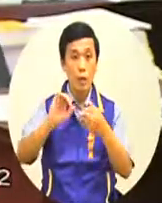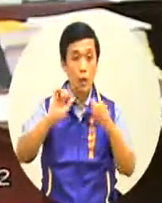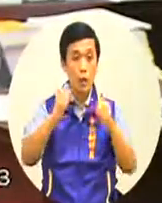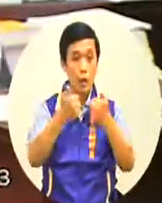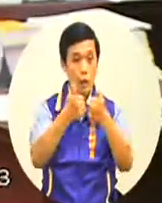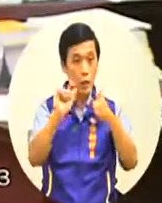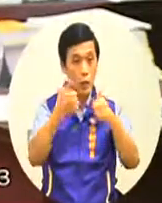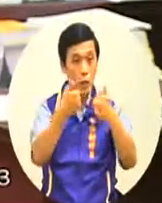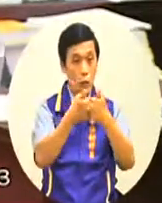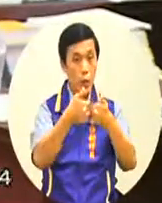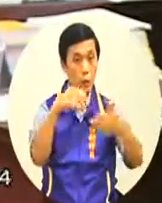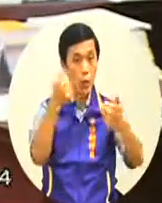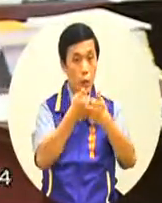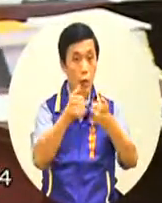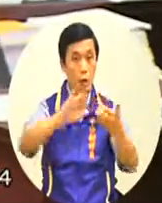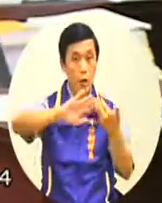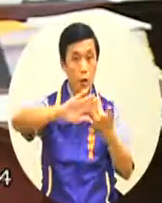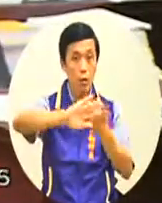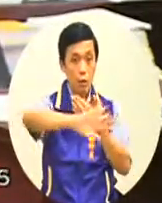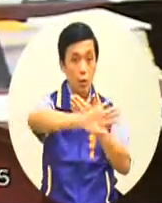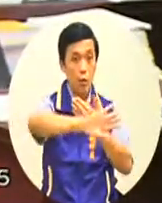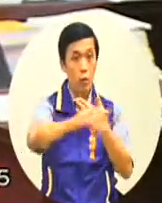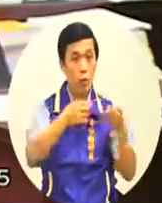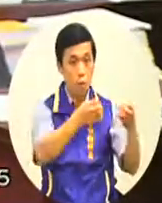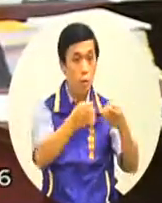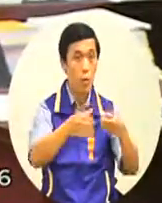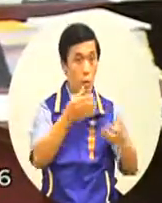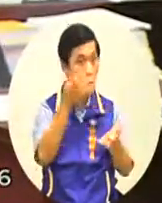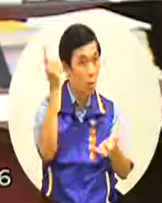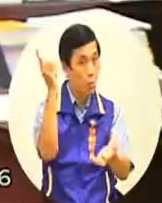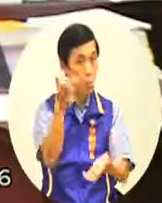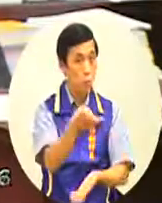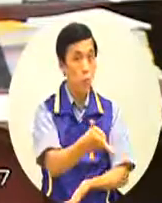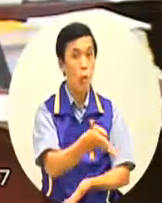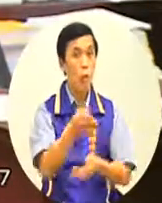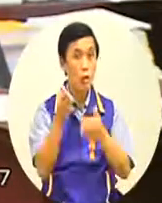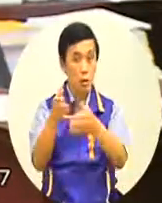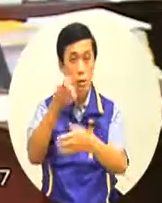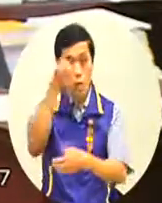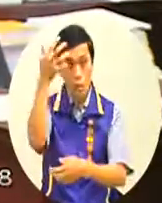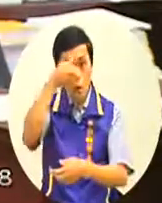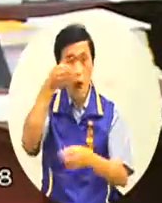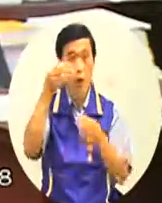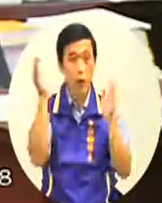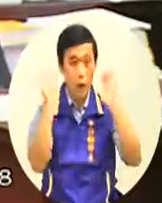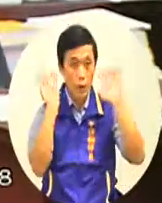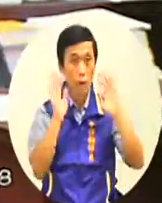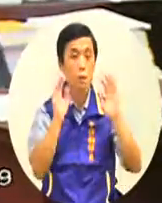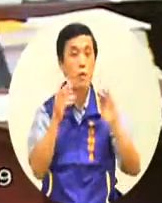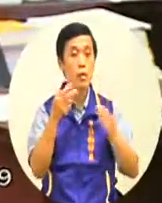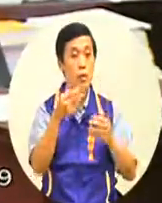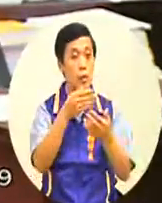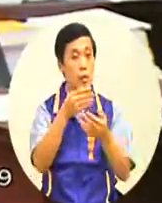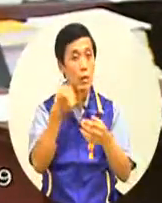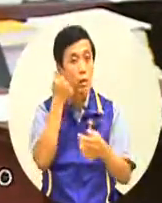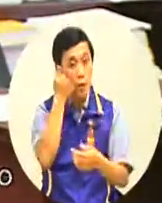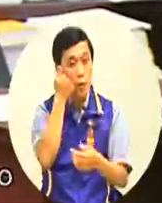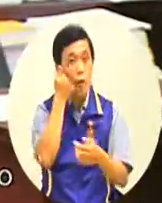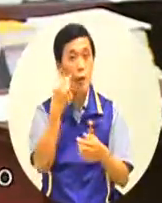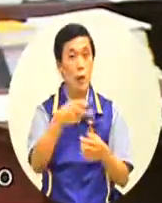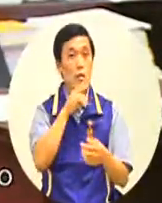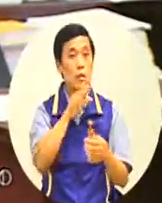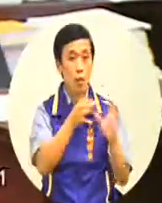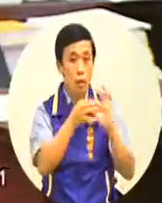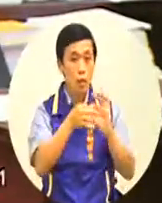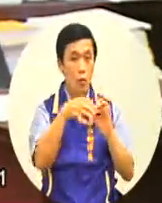也讨论过很多次。不管是给老人家的，还是给小朋友用的，不管是儿童游戏馆，还是日照中心，还是关怀据点，其